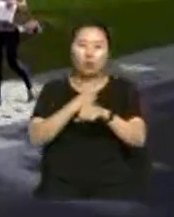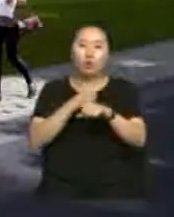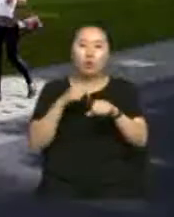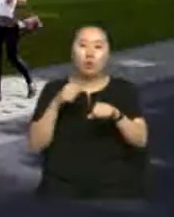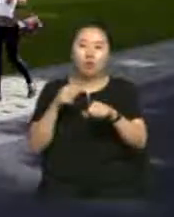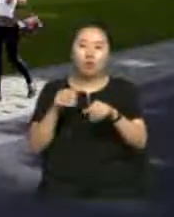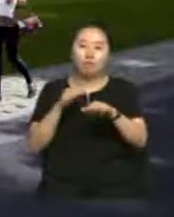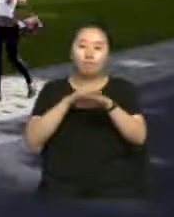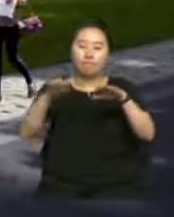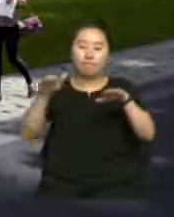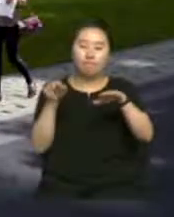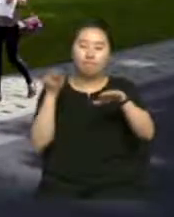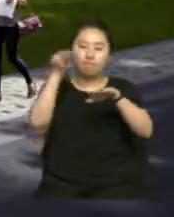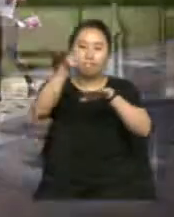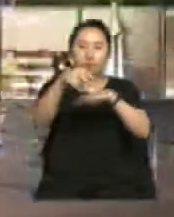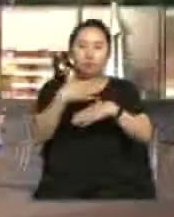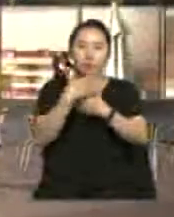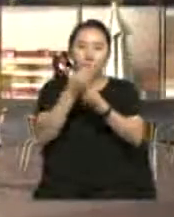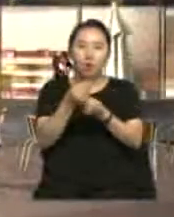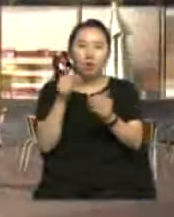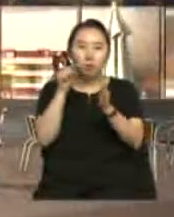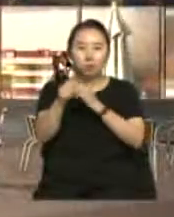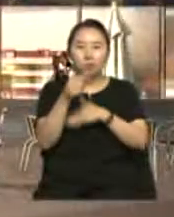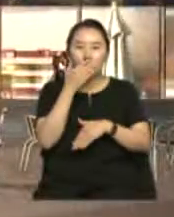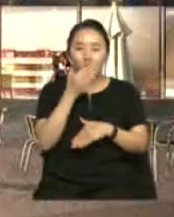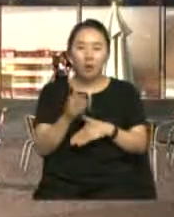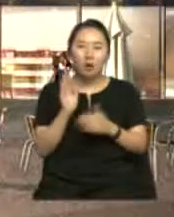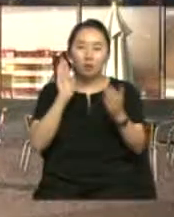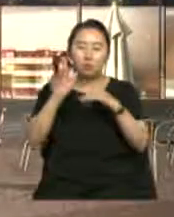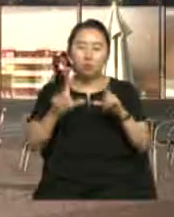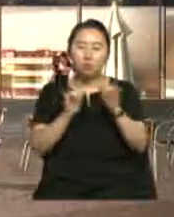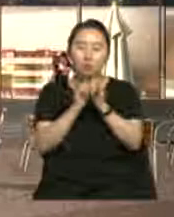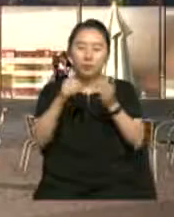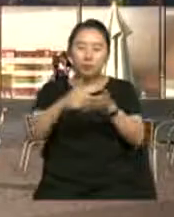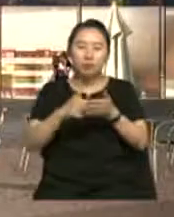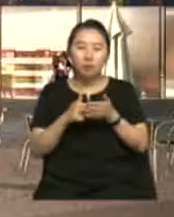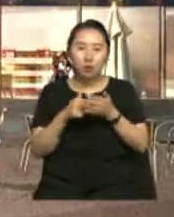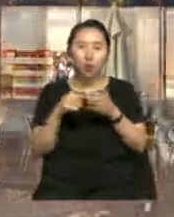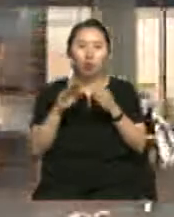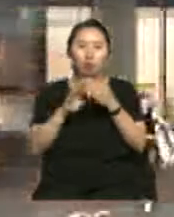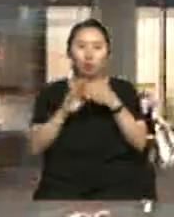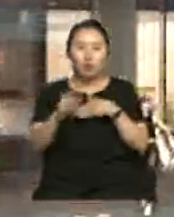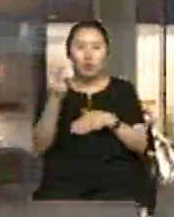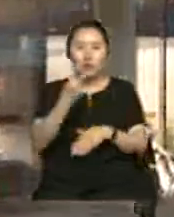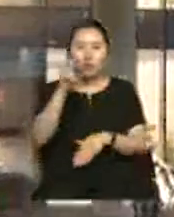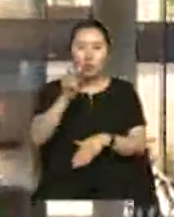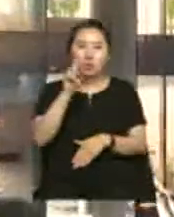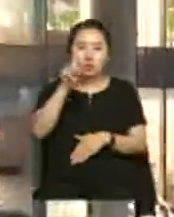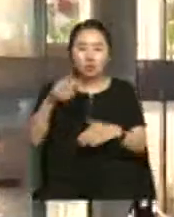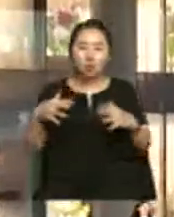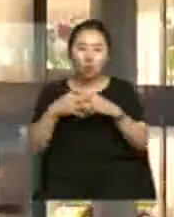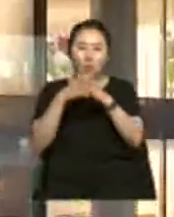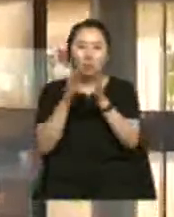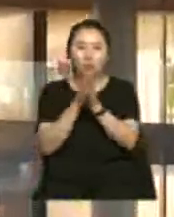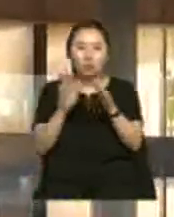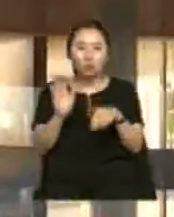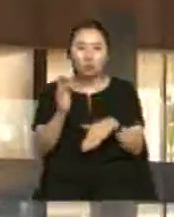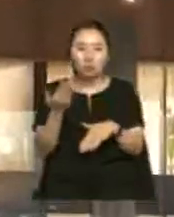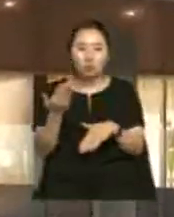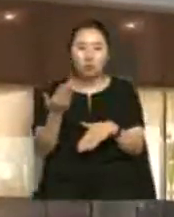위를 가로질러 신내역으로 편히 갈 수 있게 됩니다. 앞으로 주민의견 수렴 절차를 거쳐 2021년 착공에